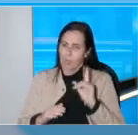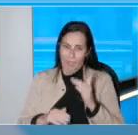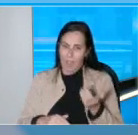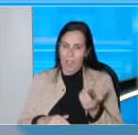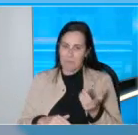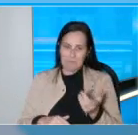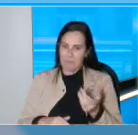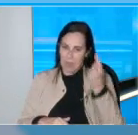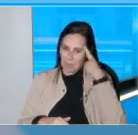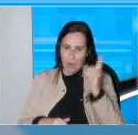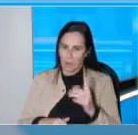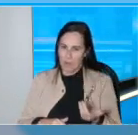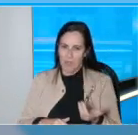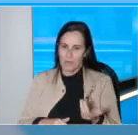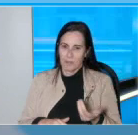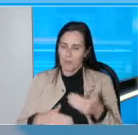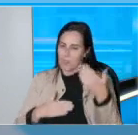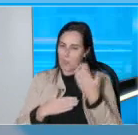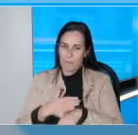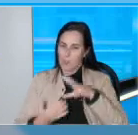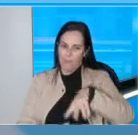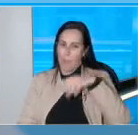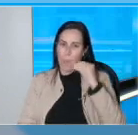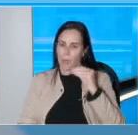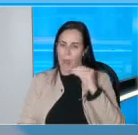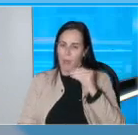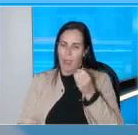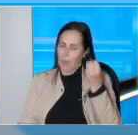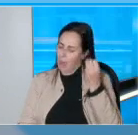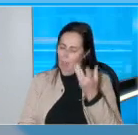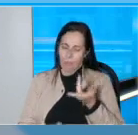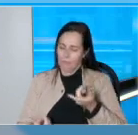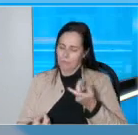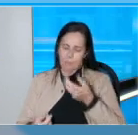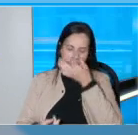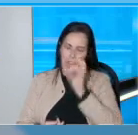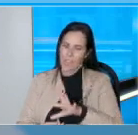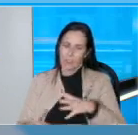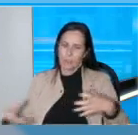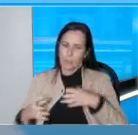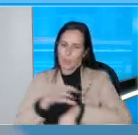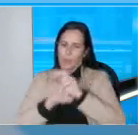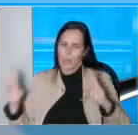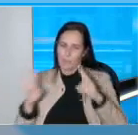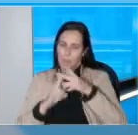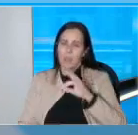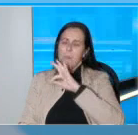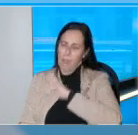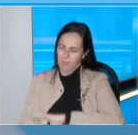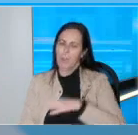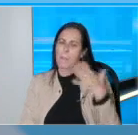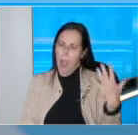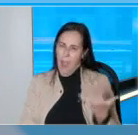אבל אני לא חושב שבסוף המונדיאל, הקטרים באיזשהו מקום יעזבו את המועדון, זה מכניס להם הרבה